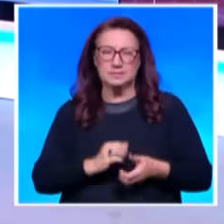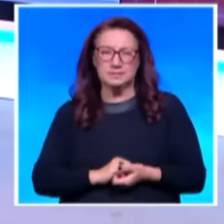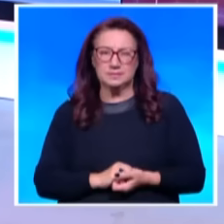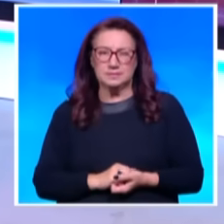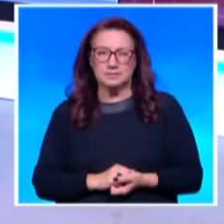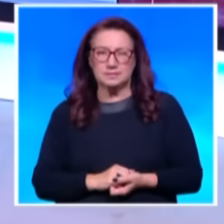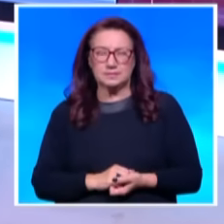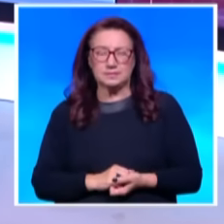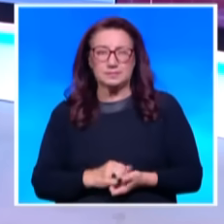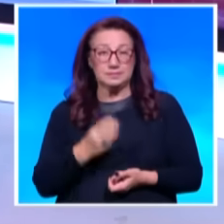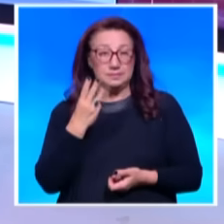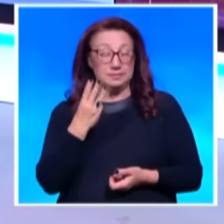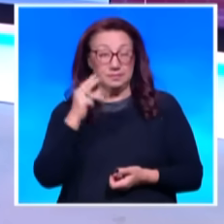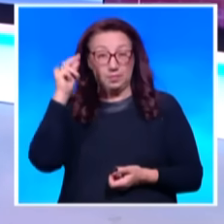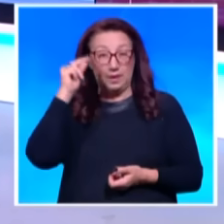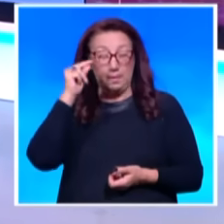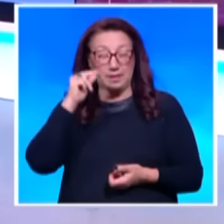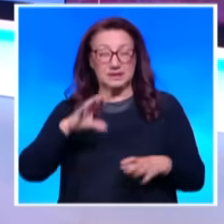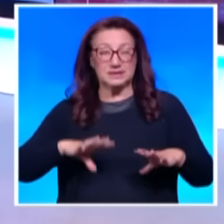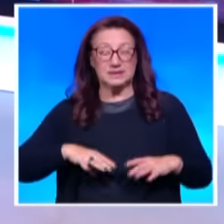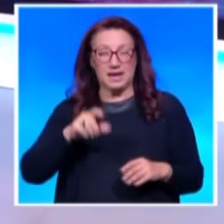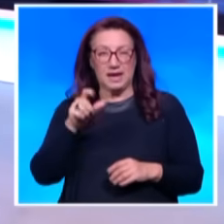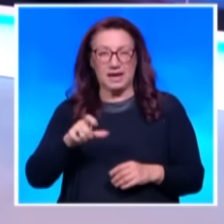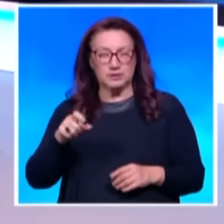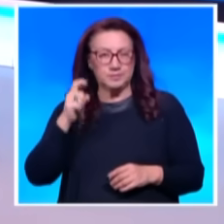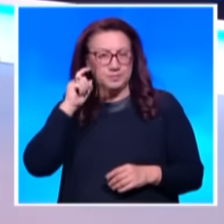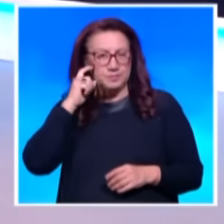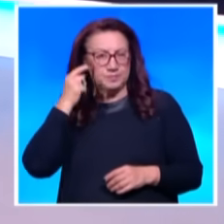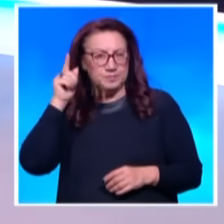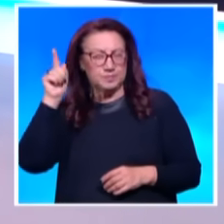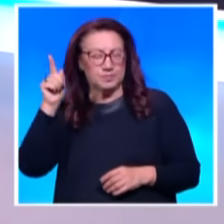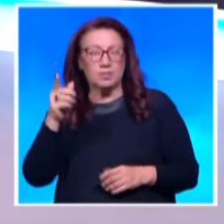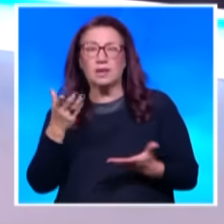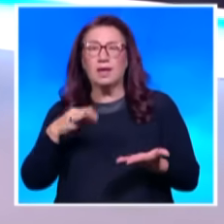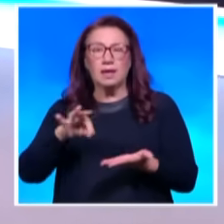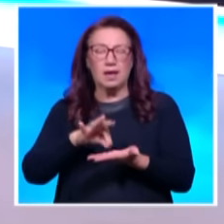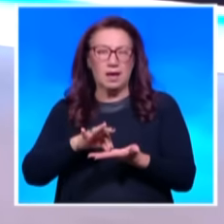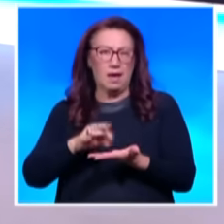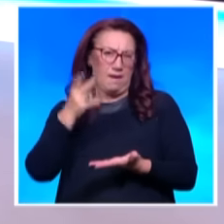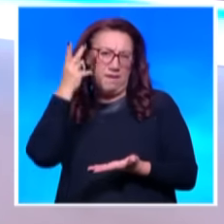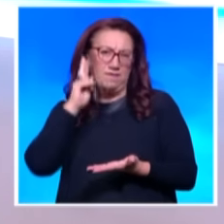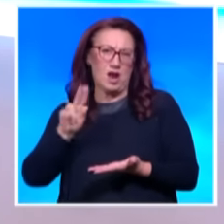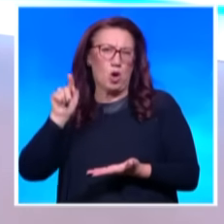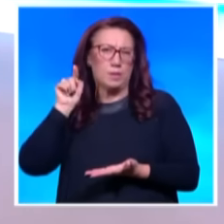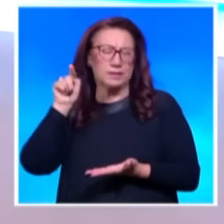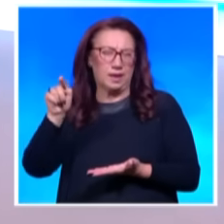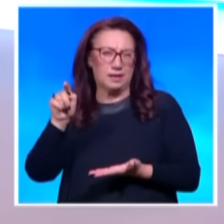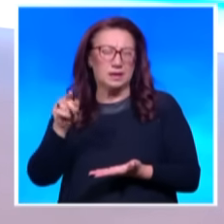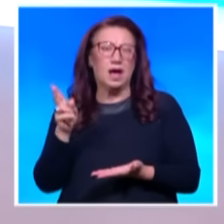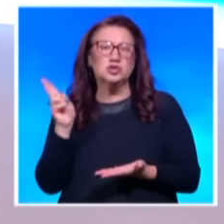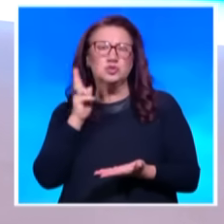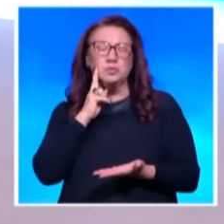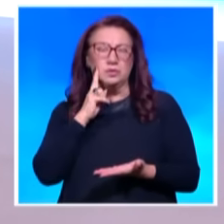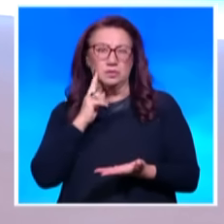Трима български граждани са заподозрени в Великобритания в шпионаж в полза на Русия. Според обществената телевизия